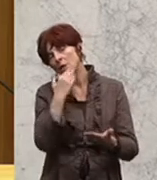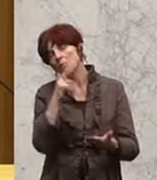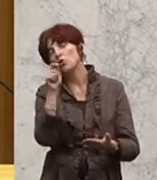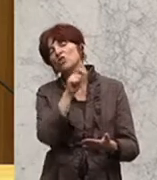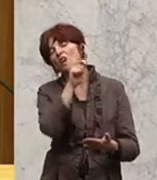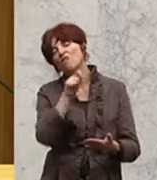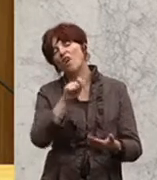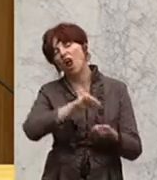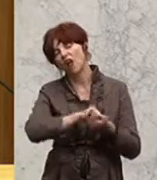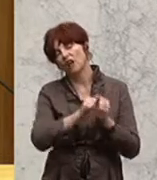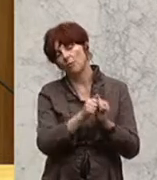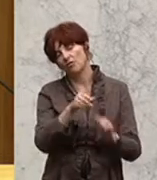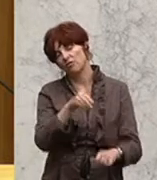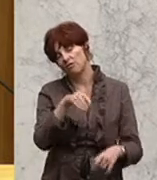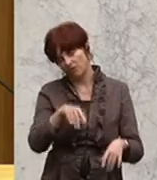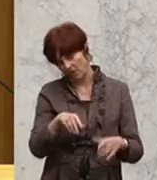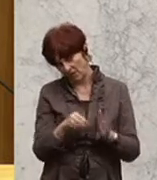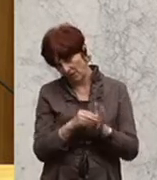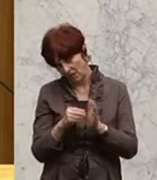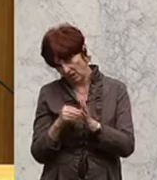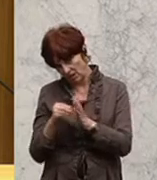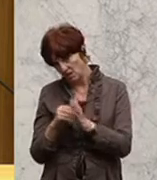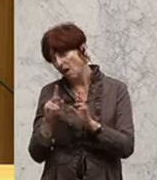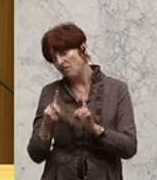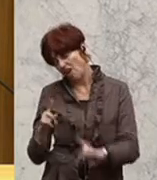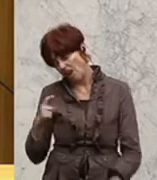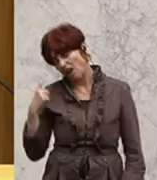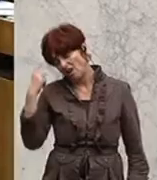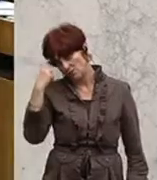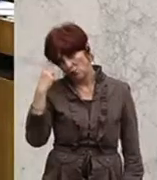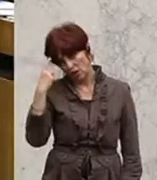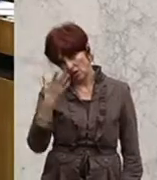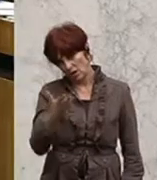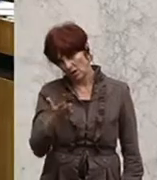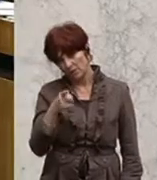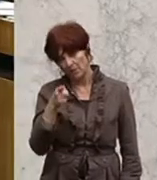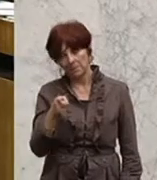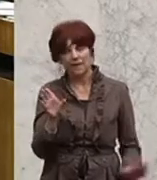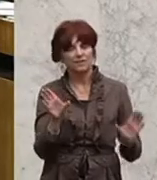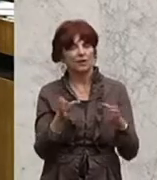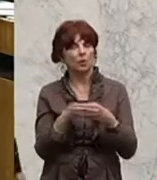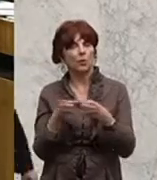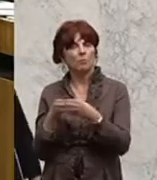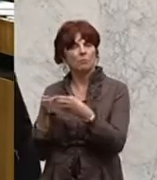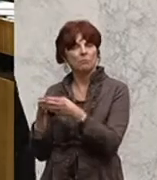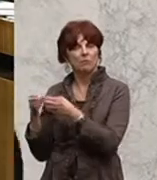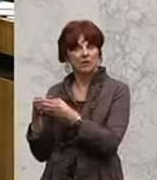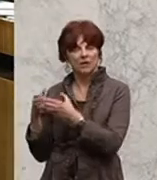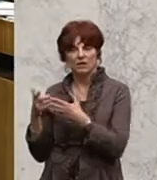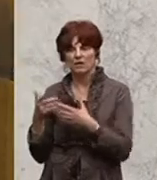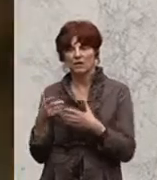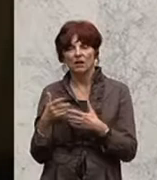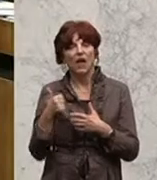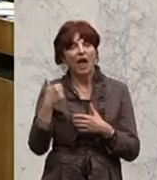gewinnen. Und ich denke, das ist bedenklich. In Wirklichkeit wollen diese Gruppen von manchen sehr